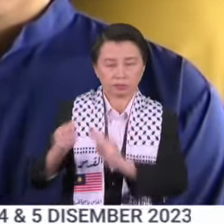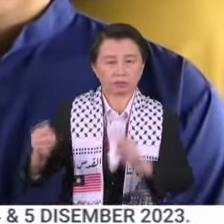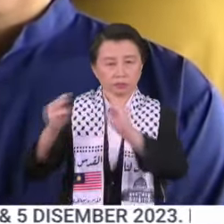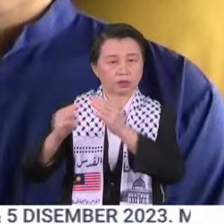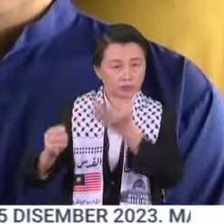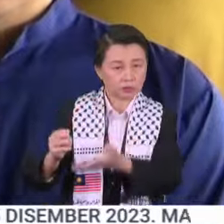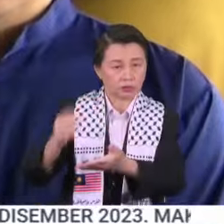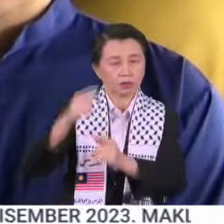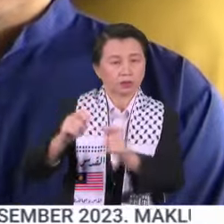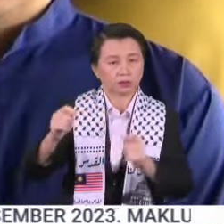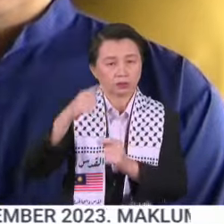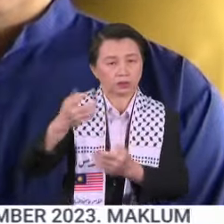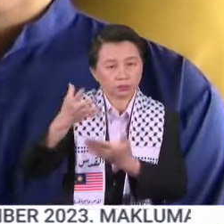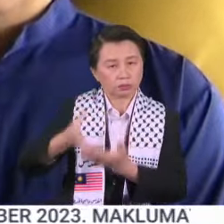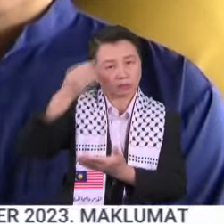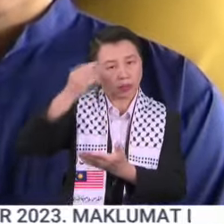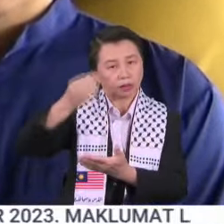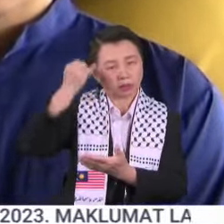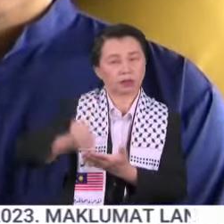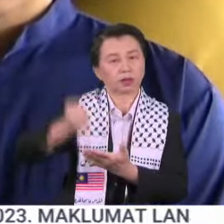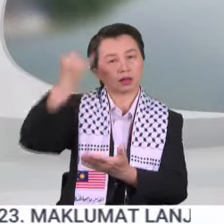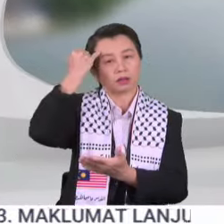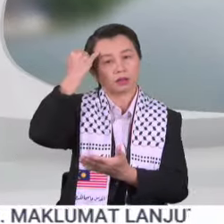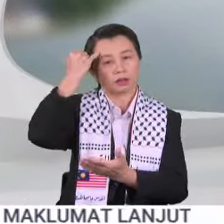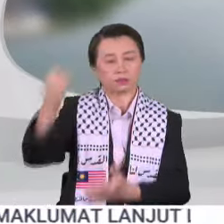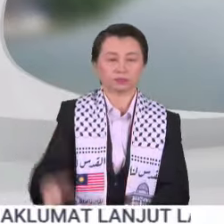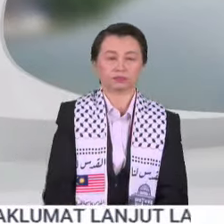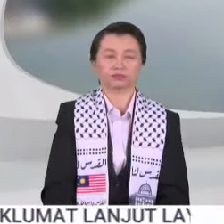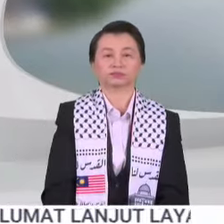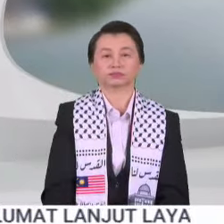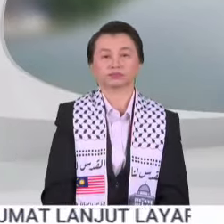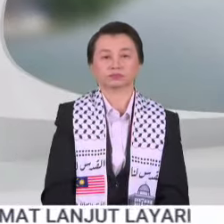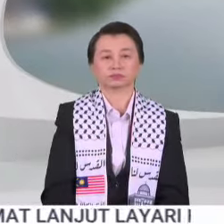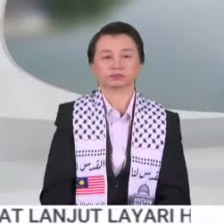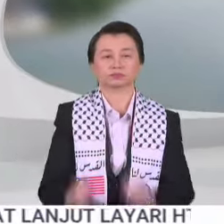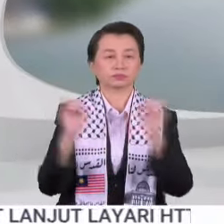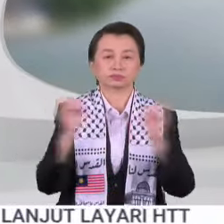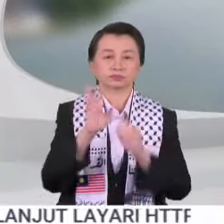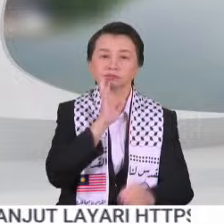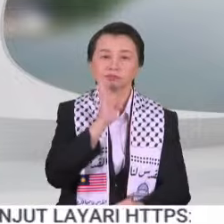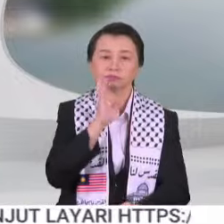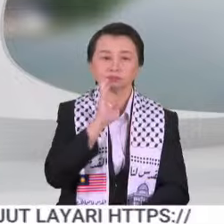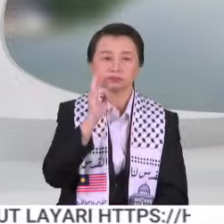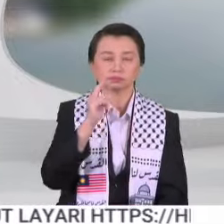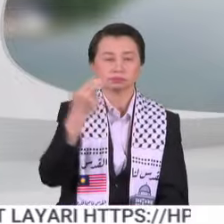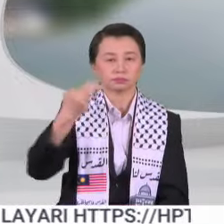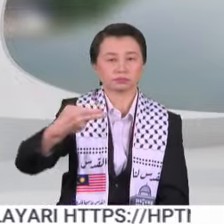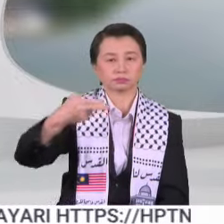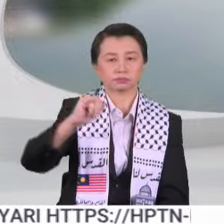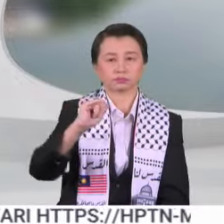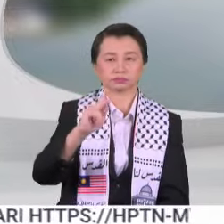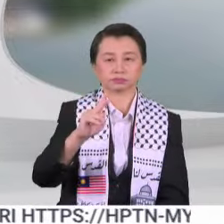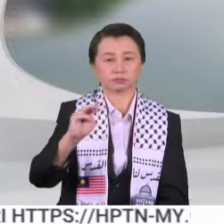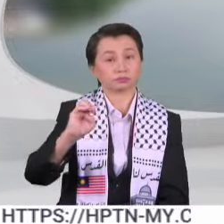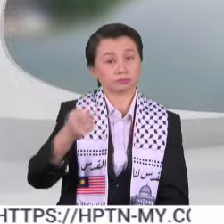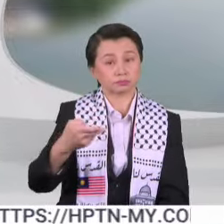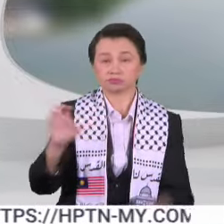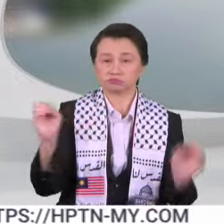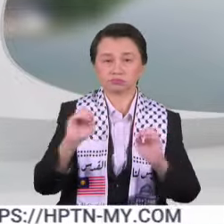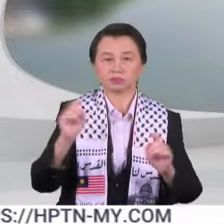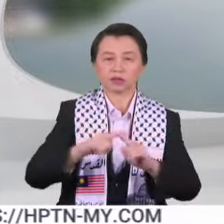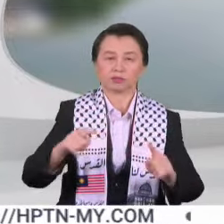sebagai satu tempat untuk menimba ilmu. Tiada kata hikmah yang boleh diungkapkan selain